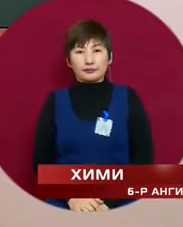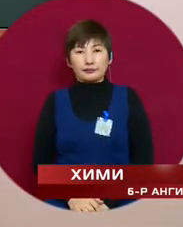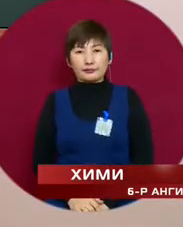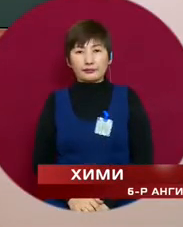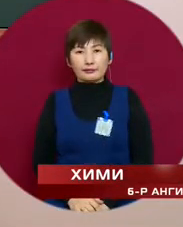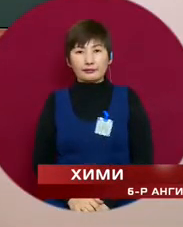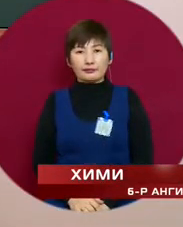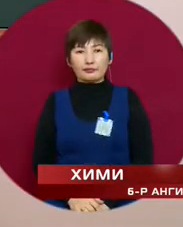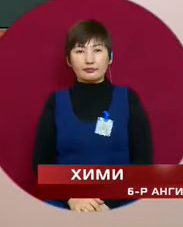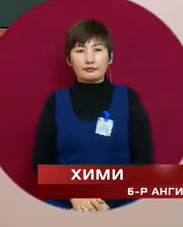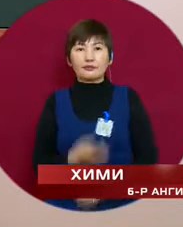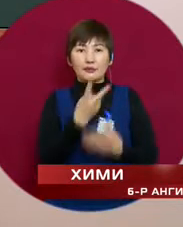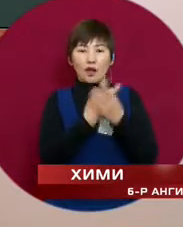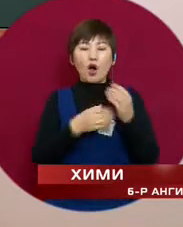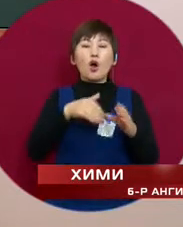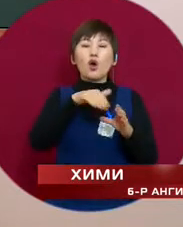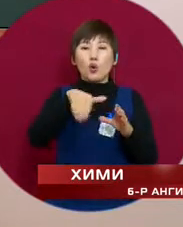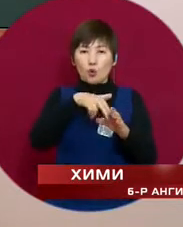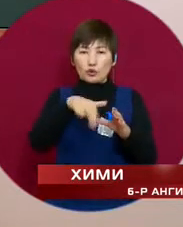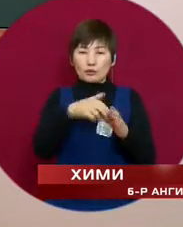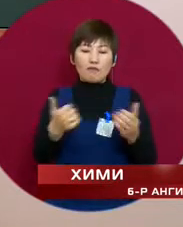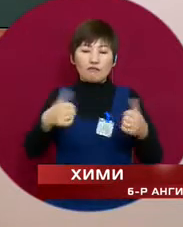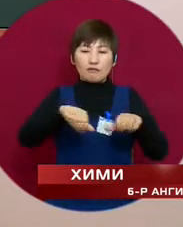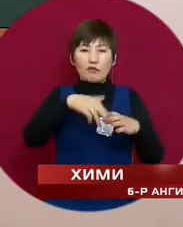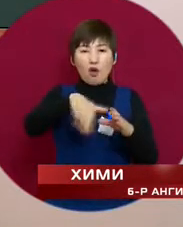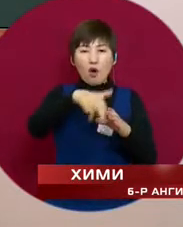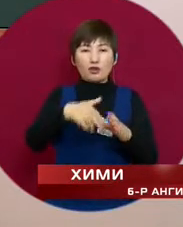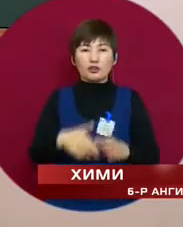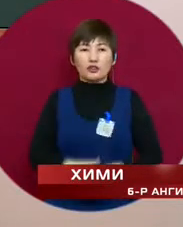За энэ хоёр усмлаа хооронд нь холио.